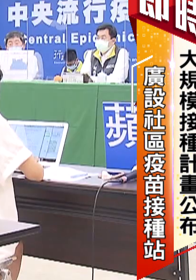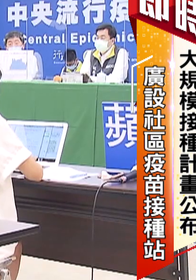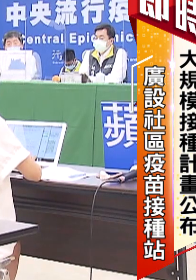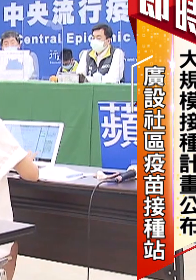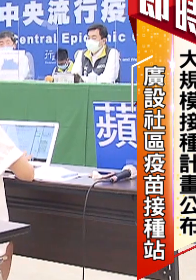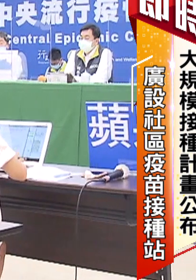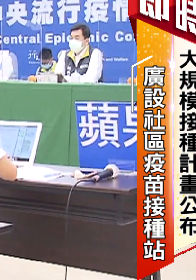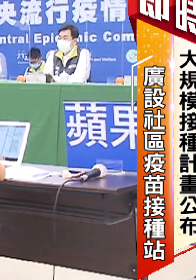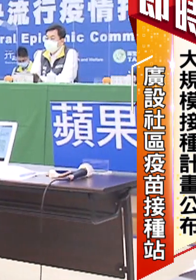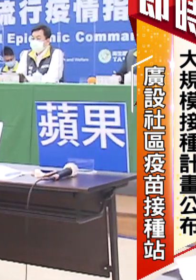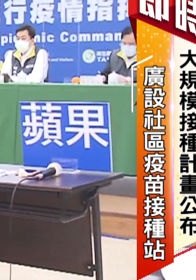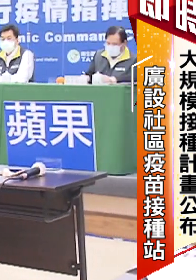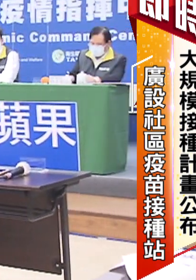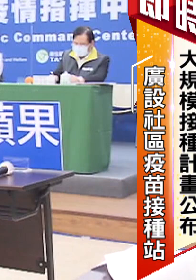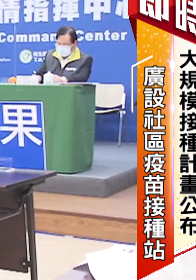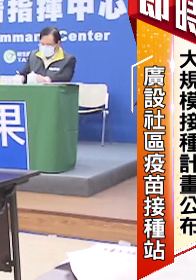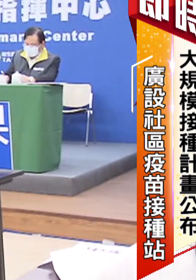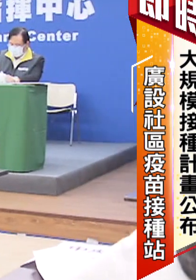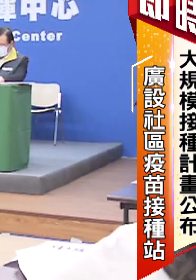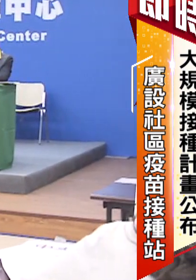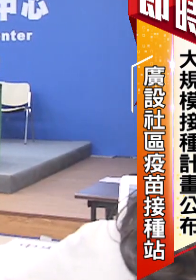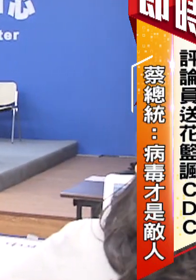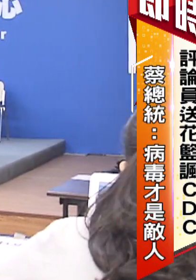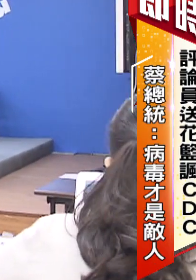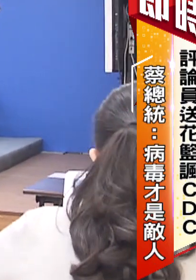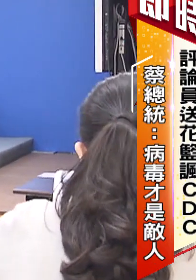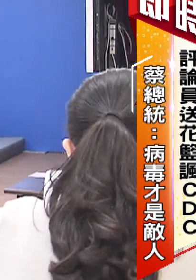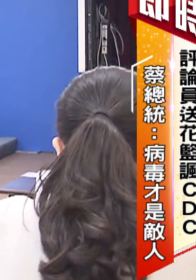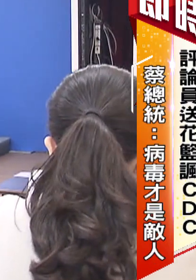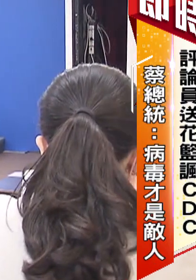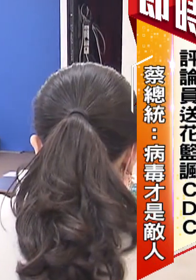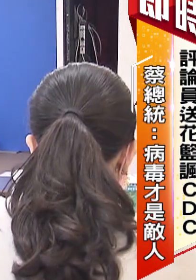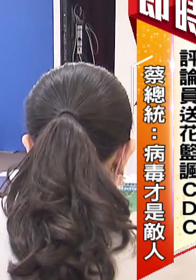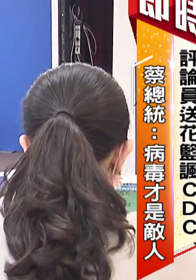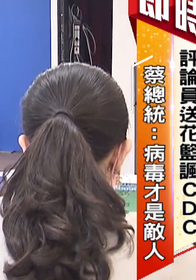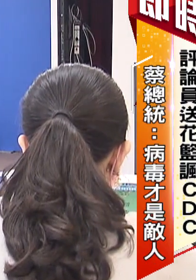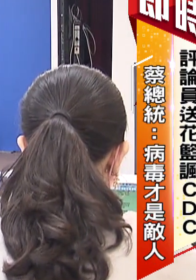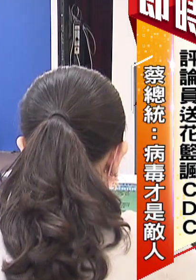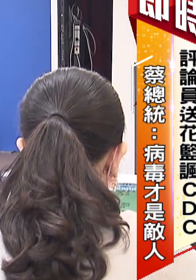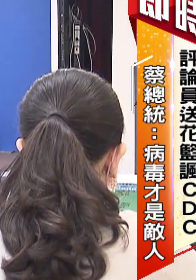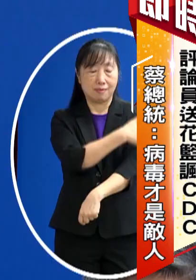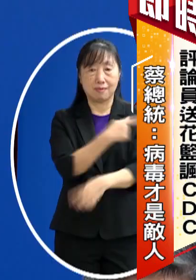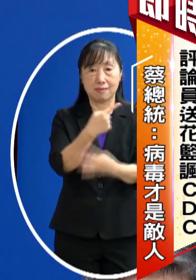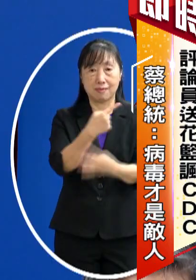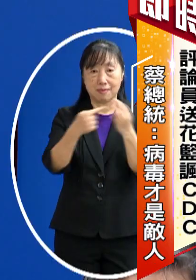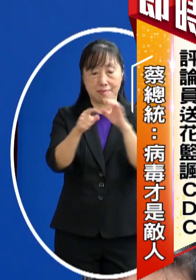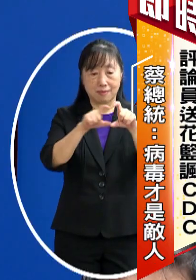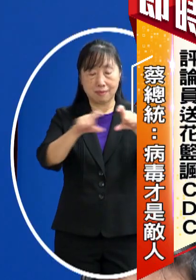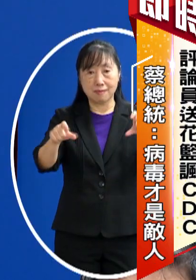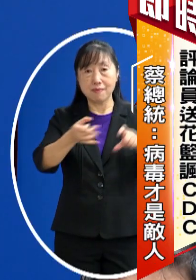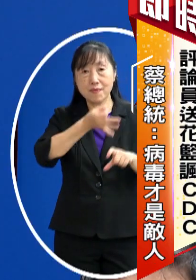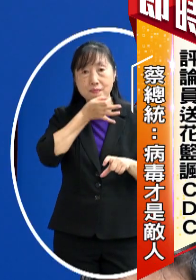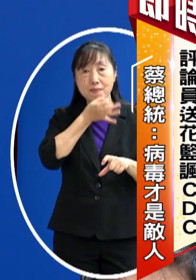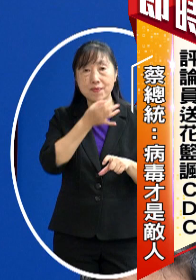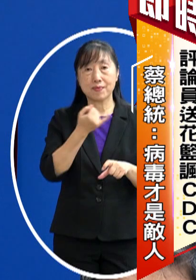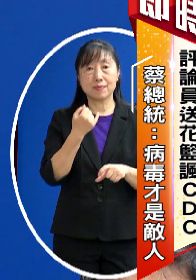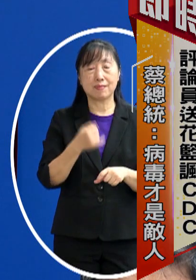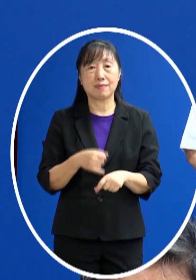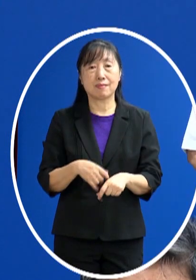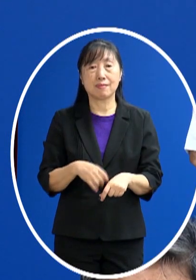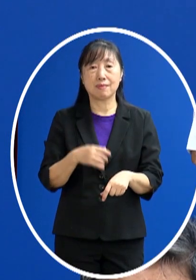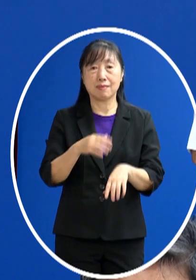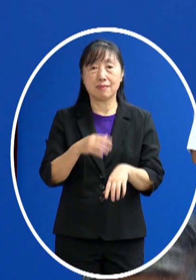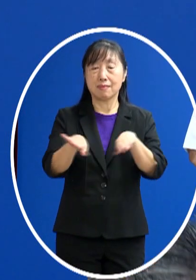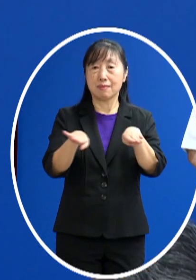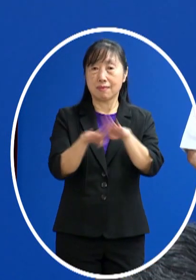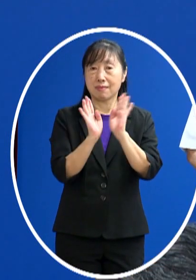苗扩大施打，预做准备，由药局协助梅和临近诊所接种疫苗。 那我们会启动一个